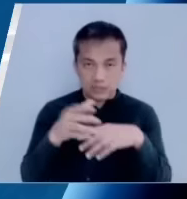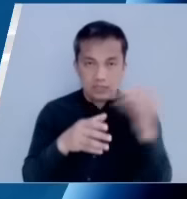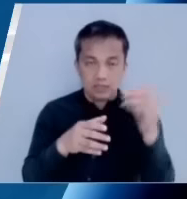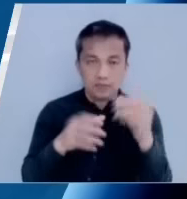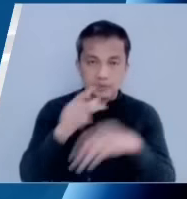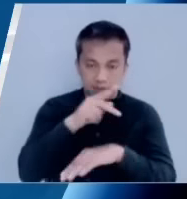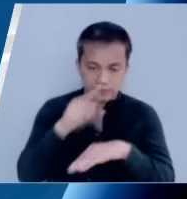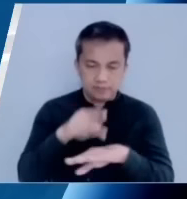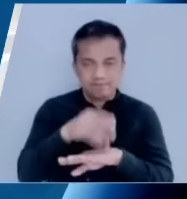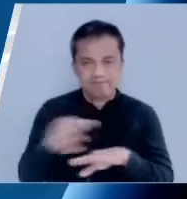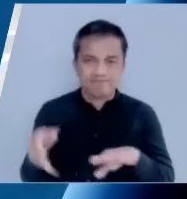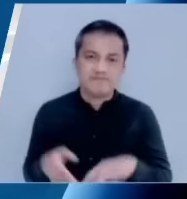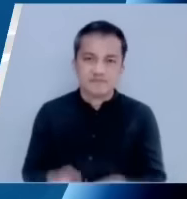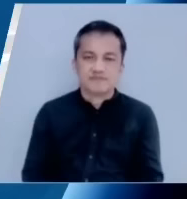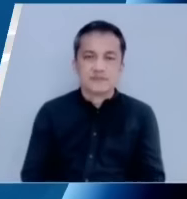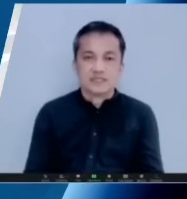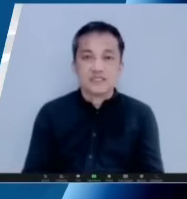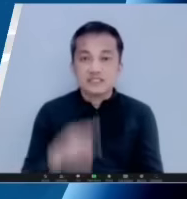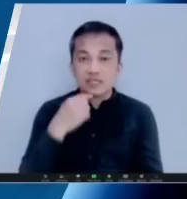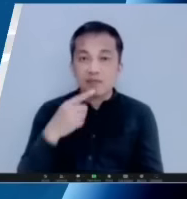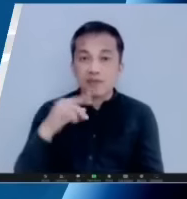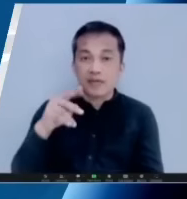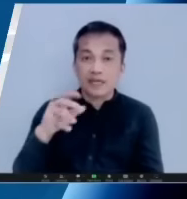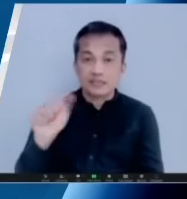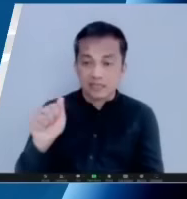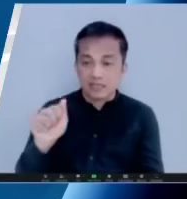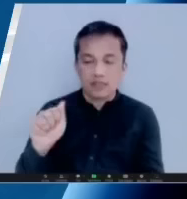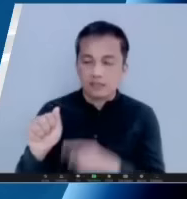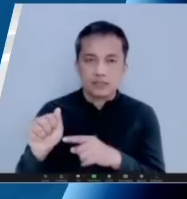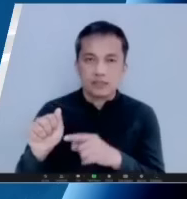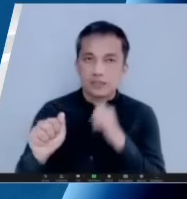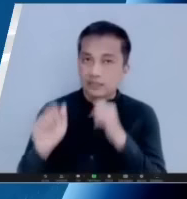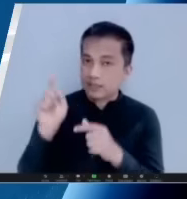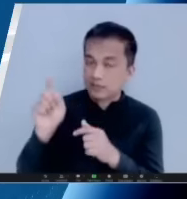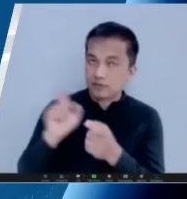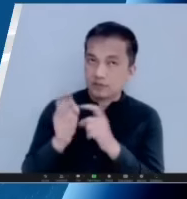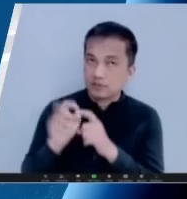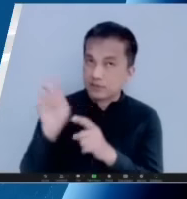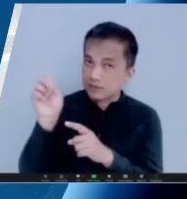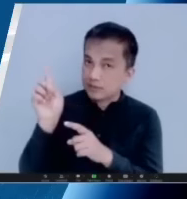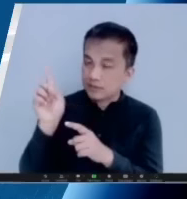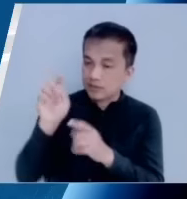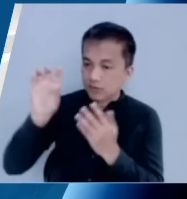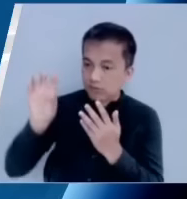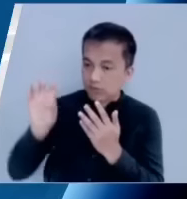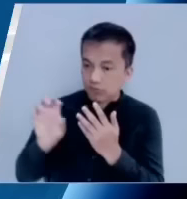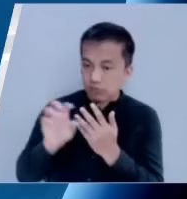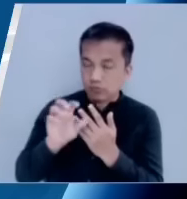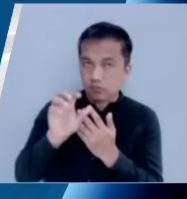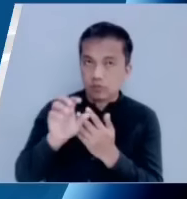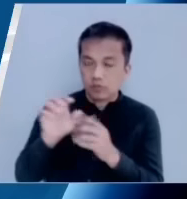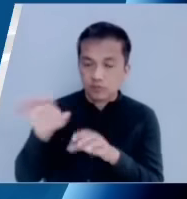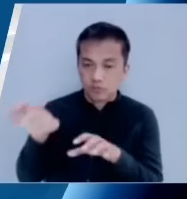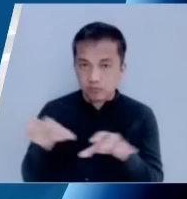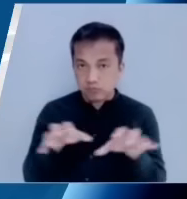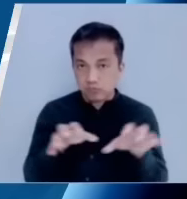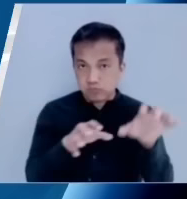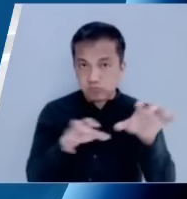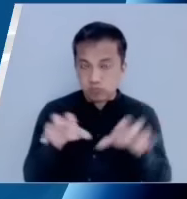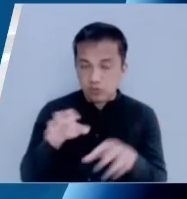of Responsibility. Ayon po sa PAGASA, kung hindi po magbago yung nakikita po natin na current track o yung movement po ng bagyong